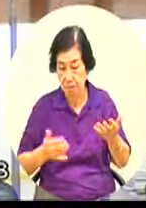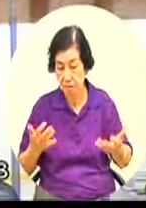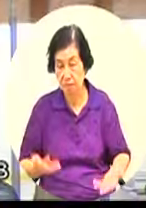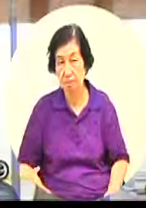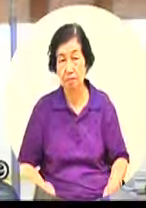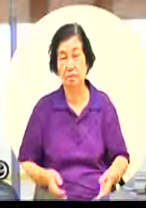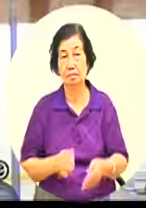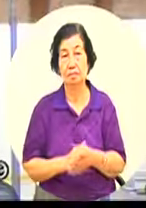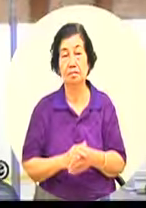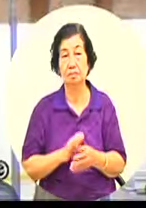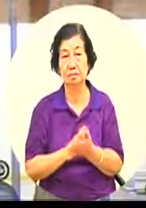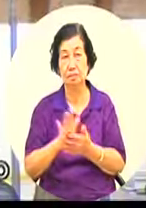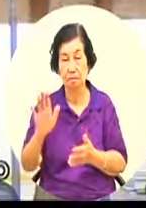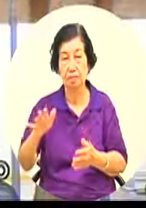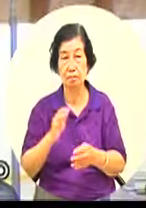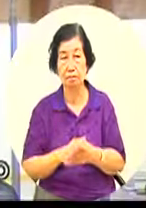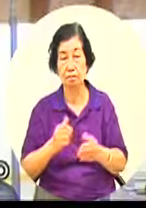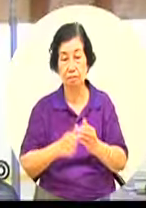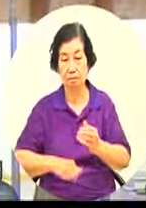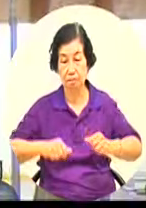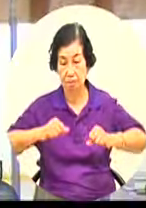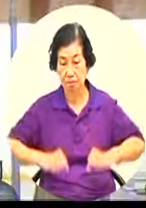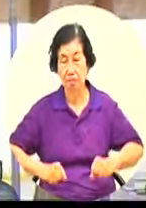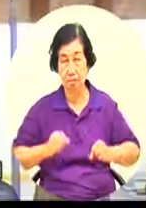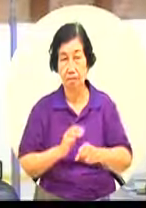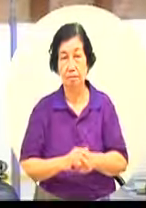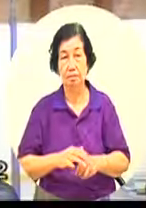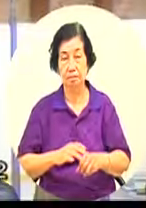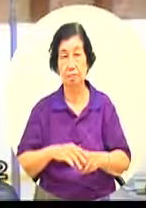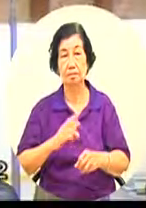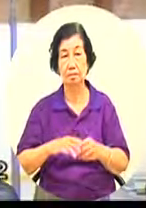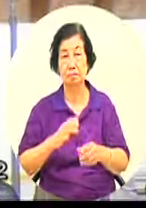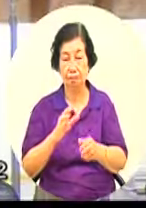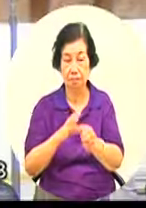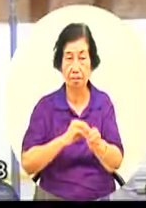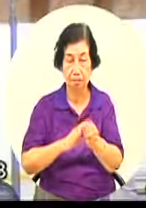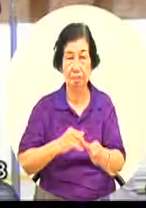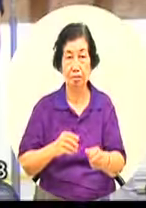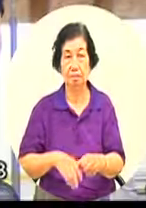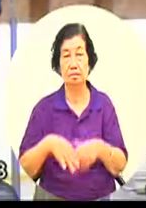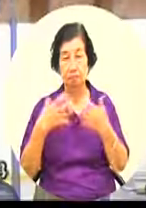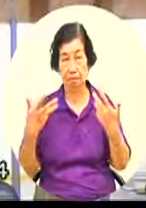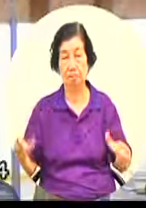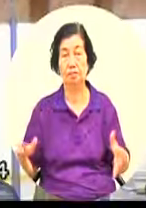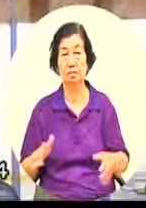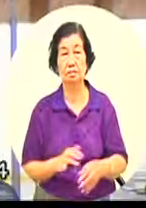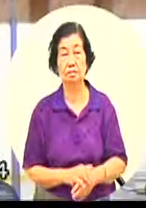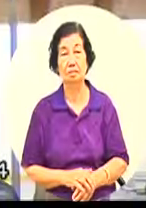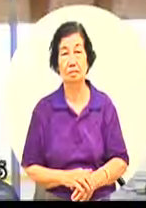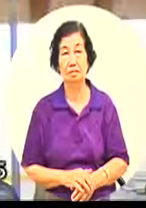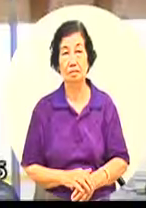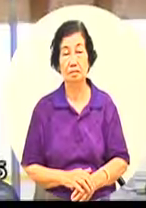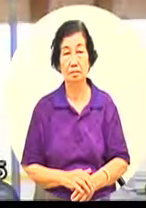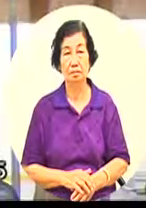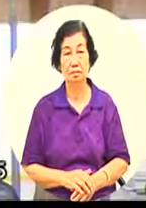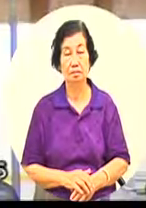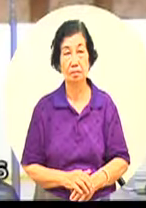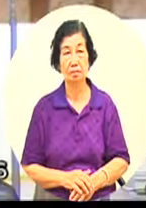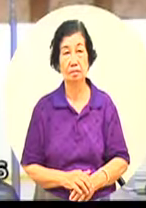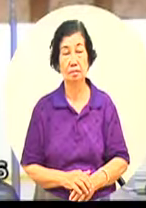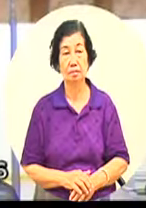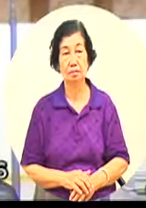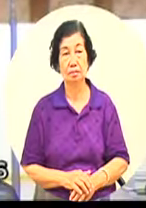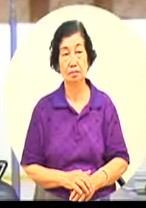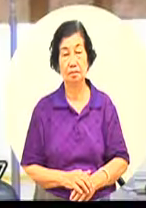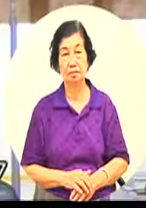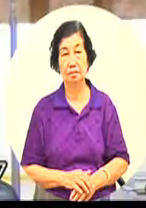去了更重要的意义，好不好？我们一起丰富这些长辈的学习，然后他们的意义。 谢谢。 来，谢谢，请坐。那接着本席这边要请教一下我们的